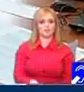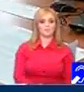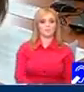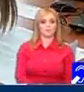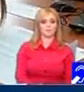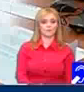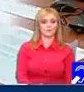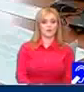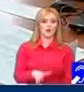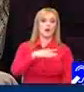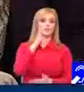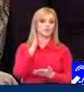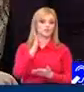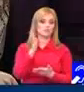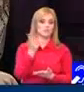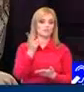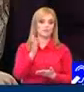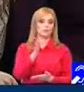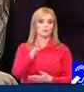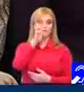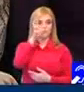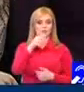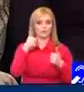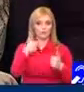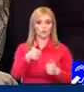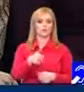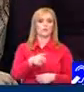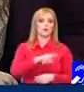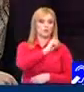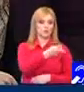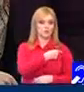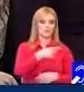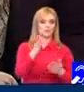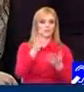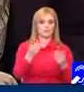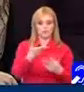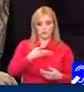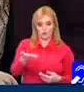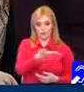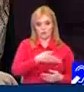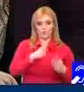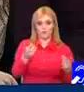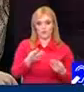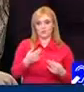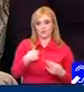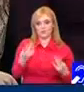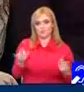stat bun, un stat puternic, este nevoie de noi, de viitorul copii